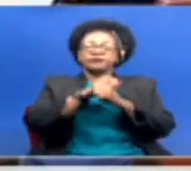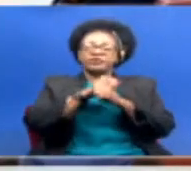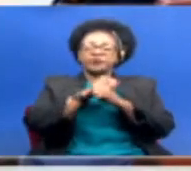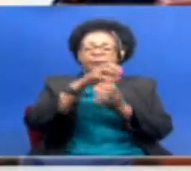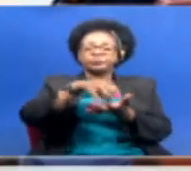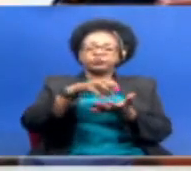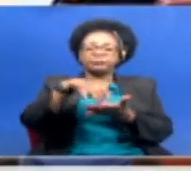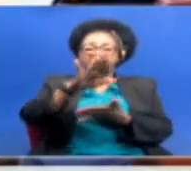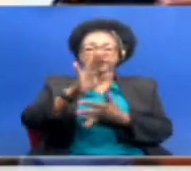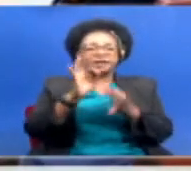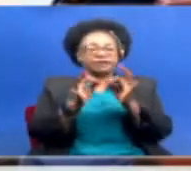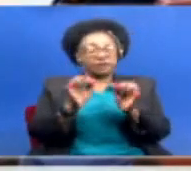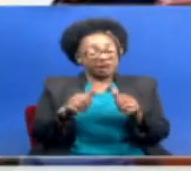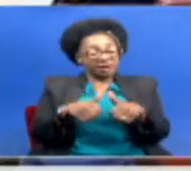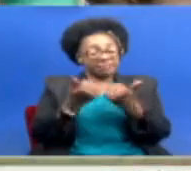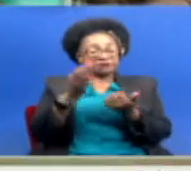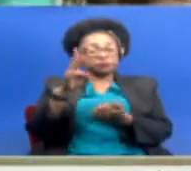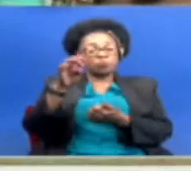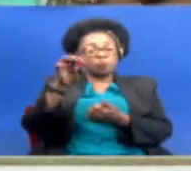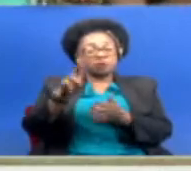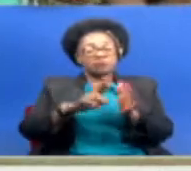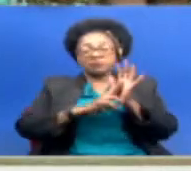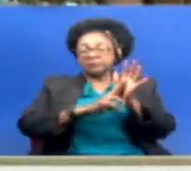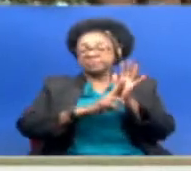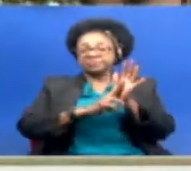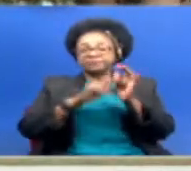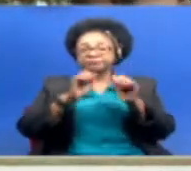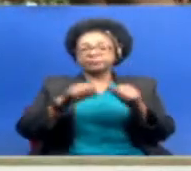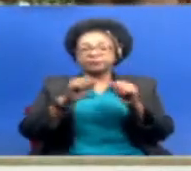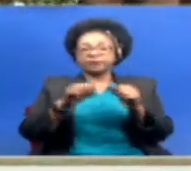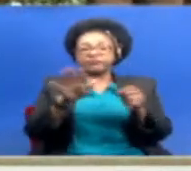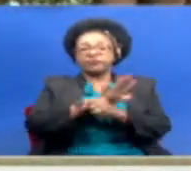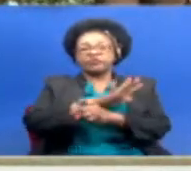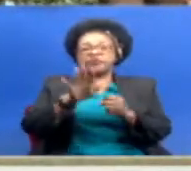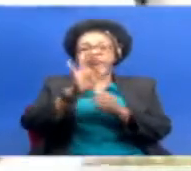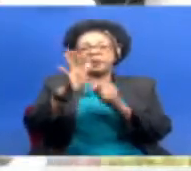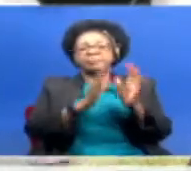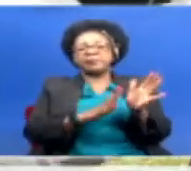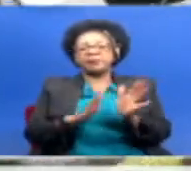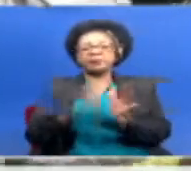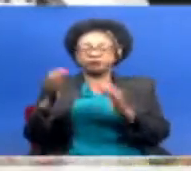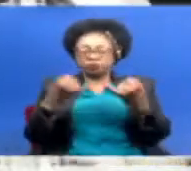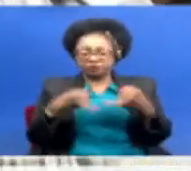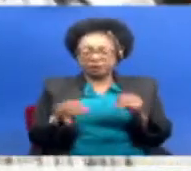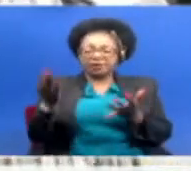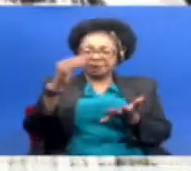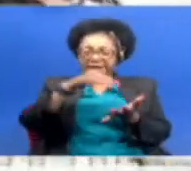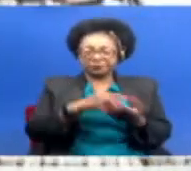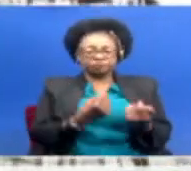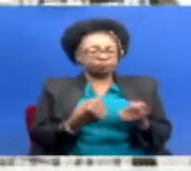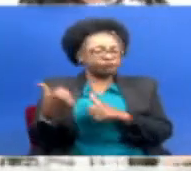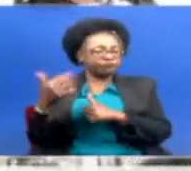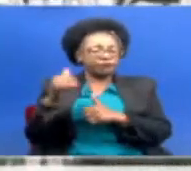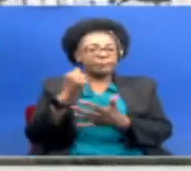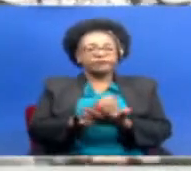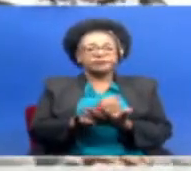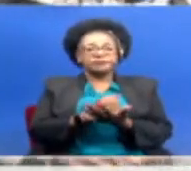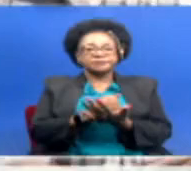iwapo wawakilishi wadi wa kaunti hiyo watatimiza mpango wao wa kujaribu tena kumtimua ofisini.